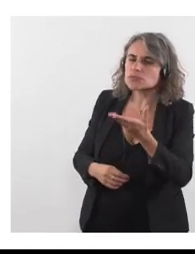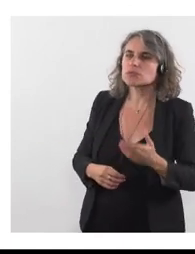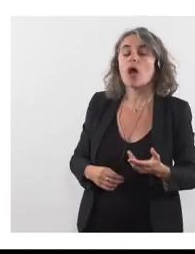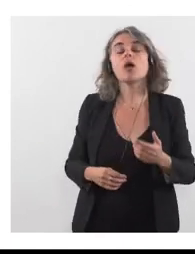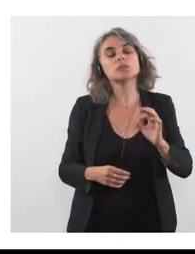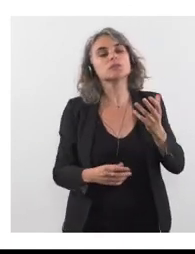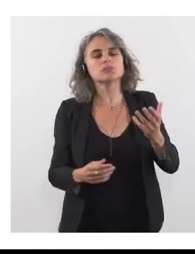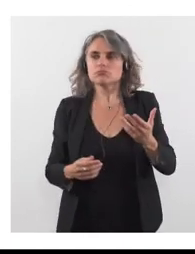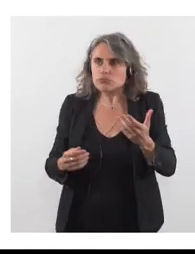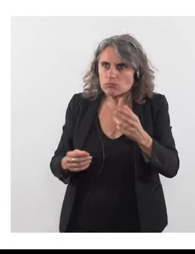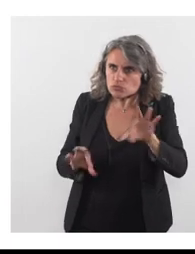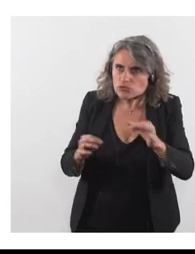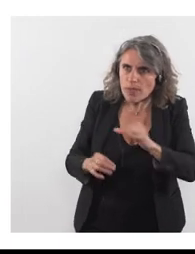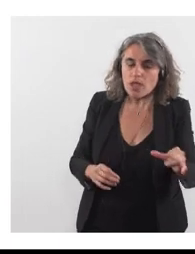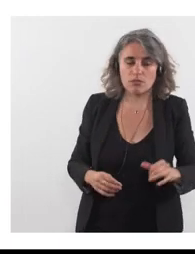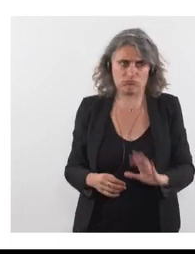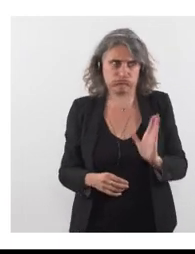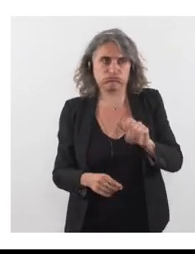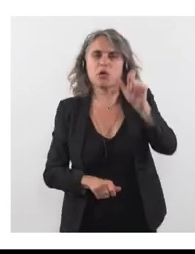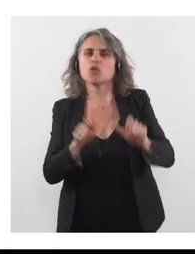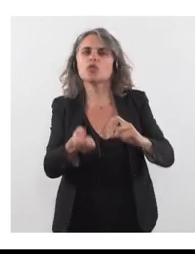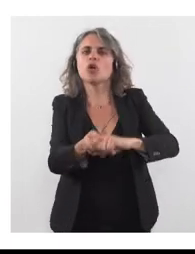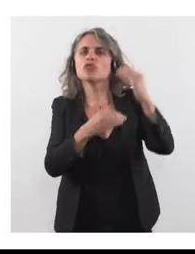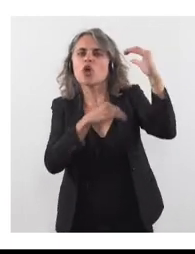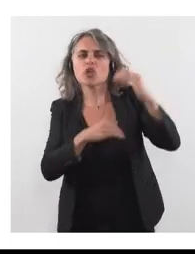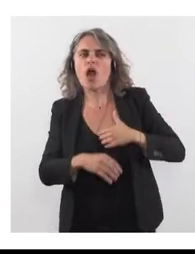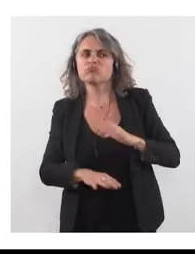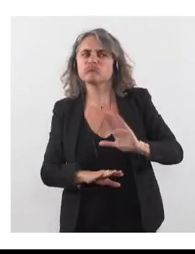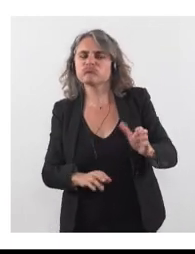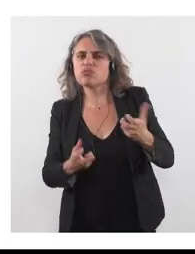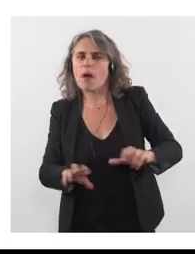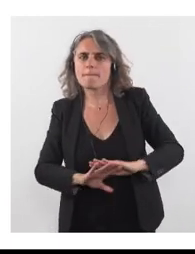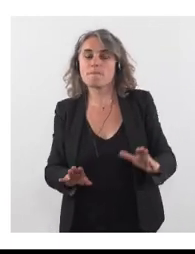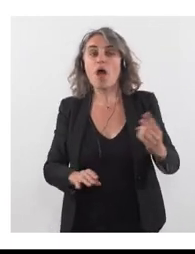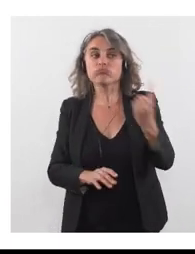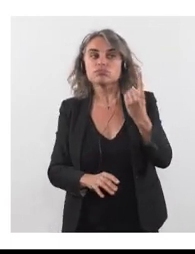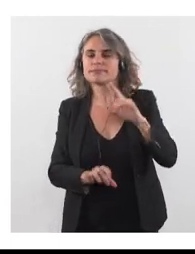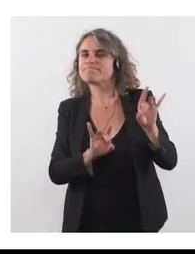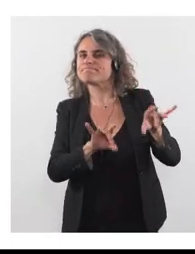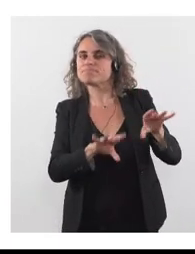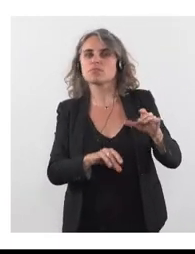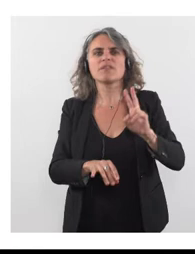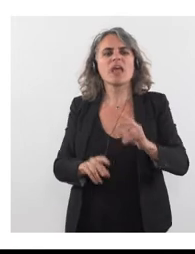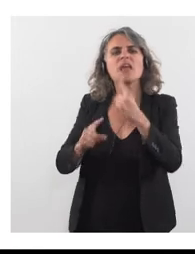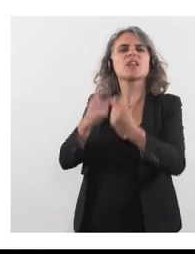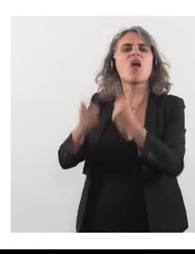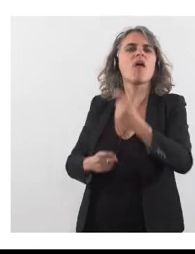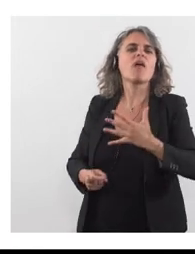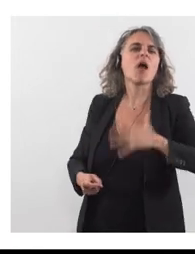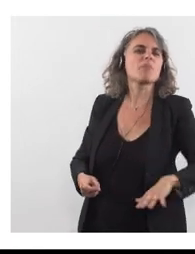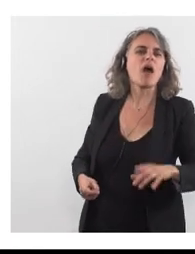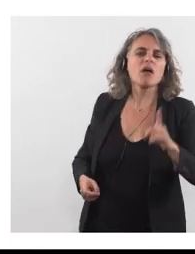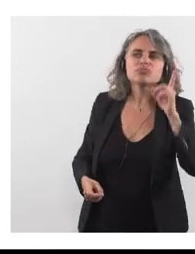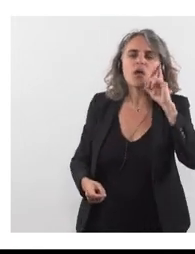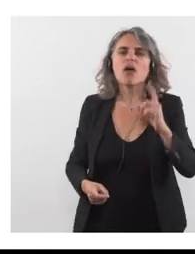d'origine étrangère. Vous savez, mes clients n'aiment pas voir des Maghrébins qui viennent chez eux parce que quand on retire la porte de garage, ils risquent